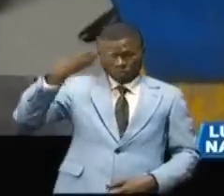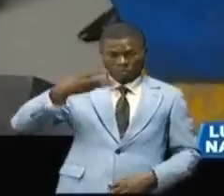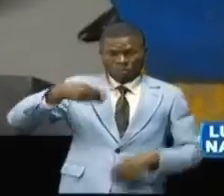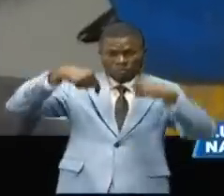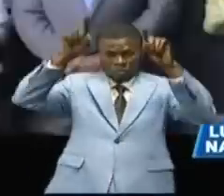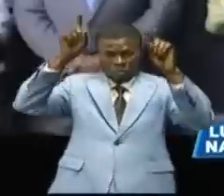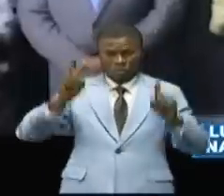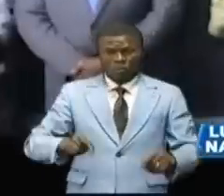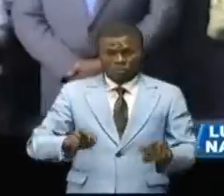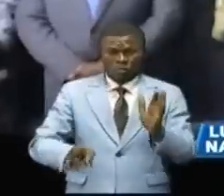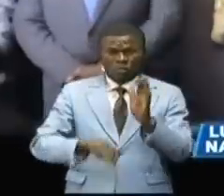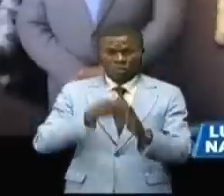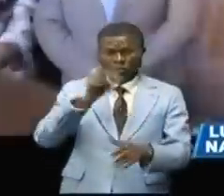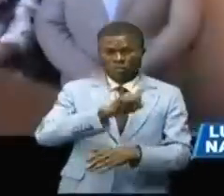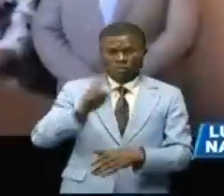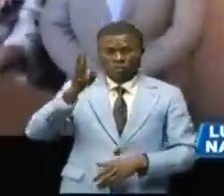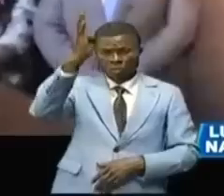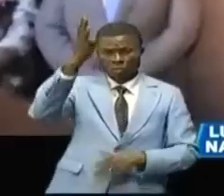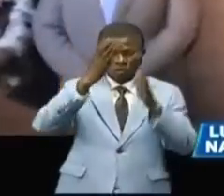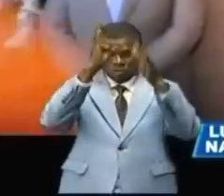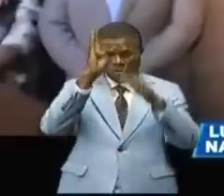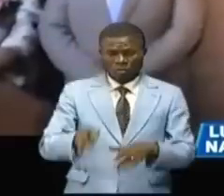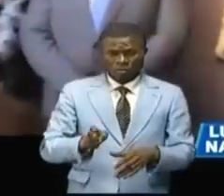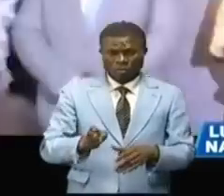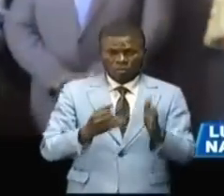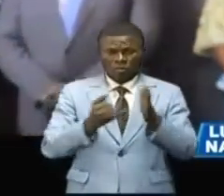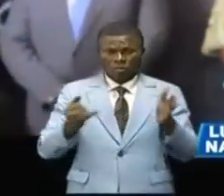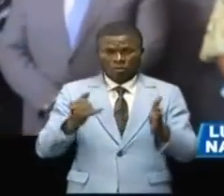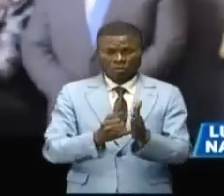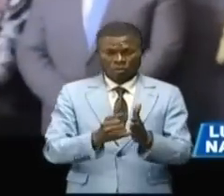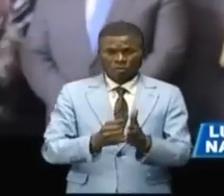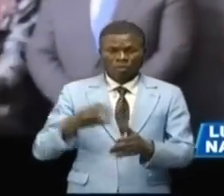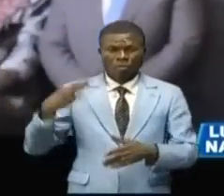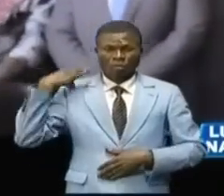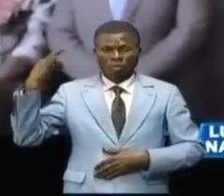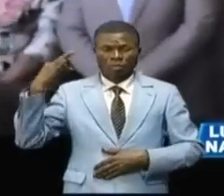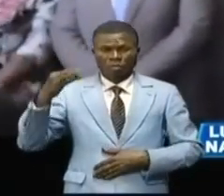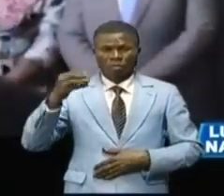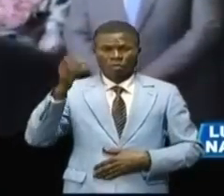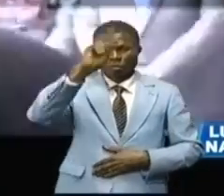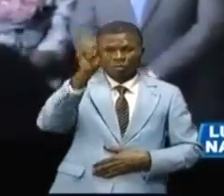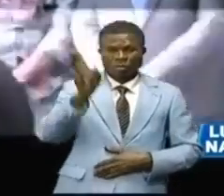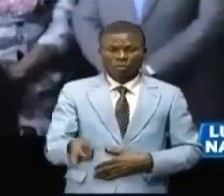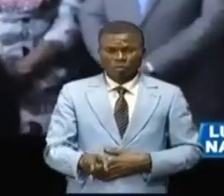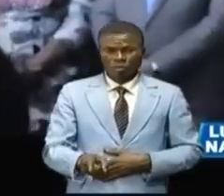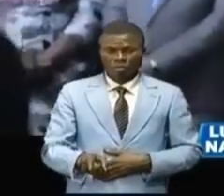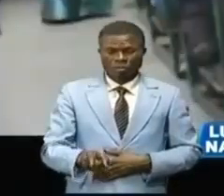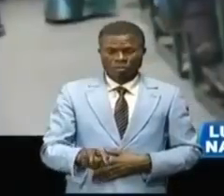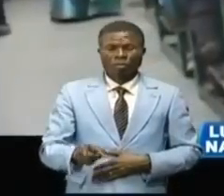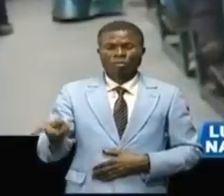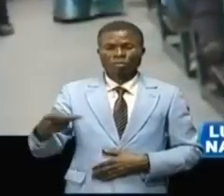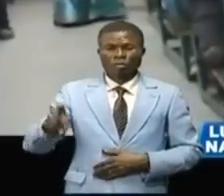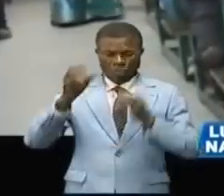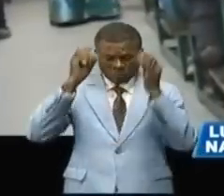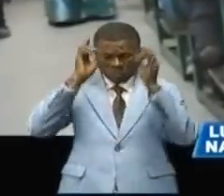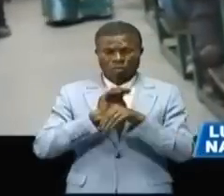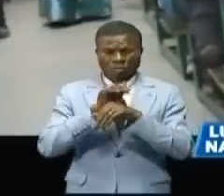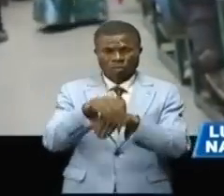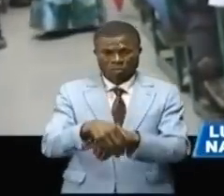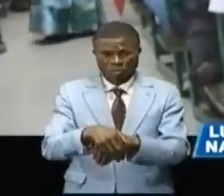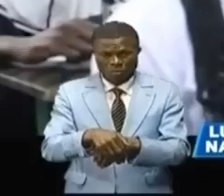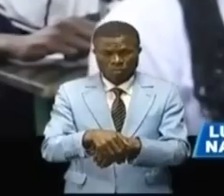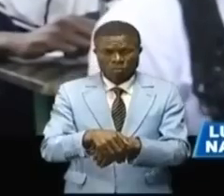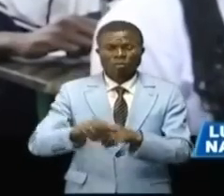édition, 12 496 candidats des 30 provinces éducationnelles de la République démocratique du Congo participent à